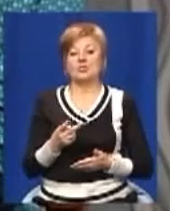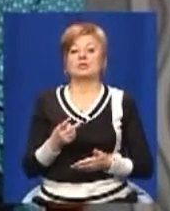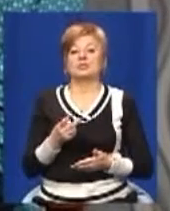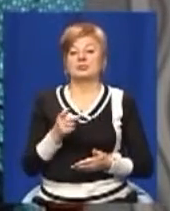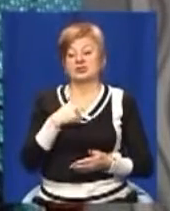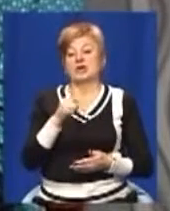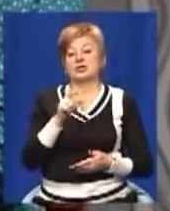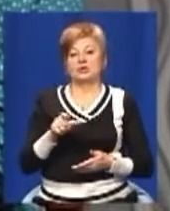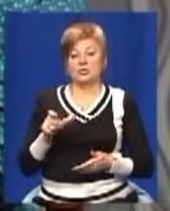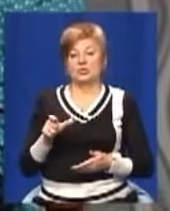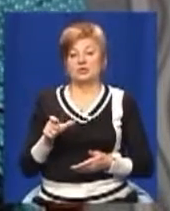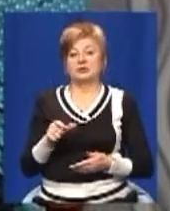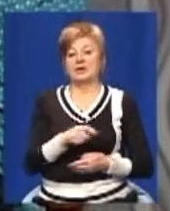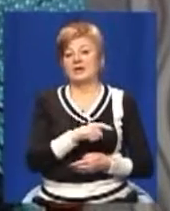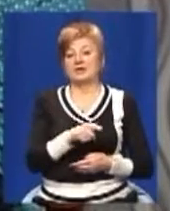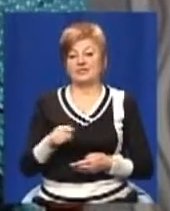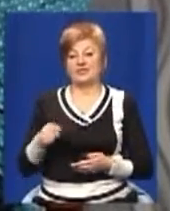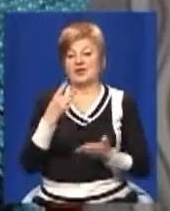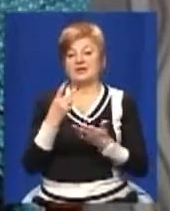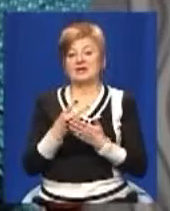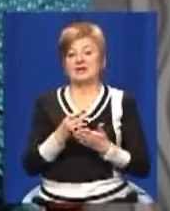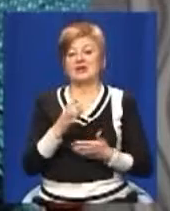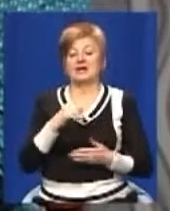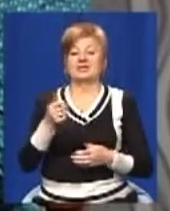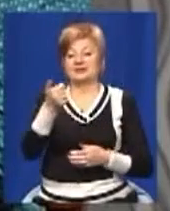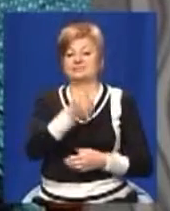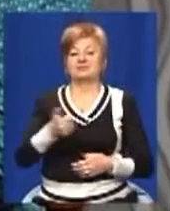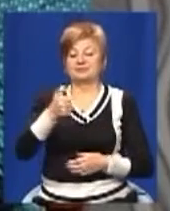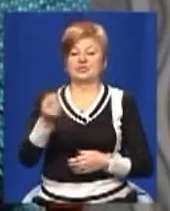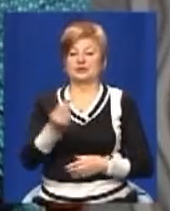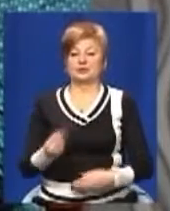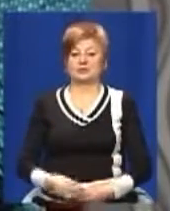нашими глядачами про такий вид мистецтва, як стріт-арт.